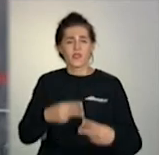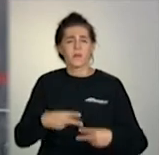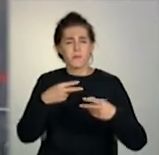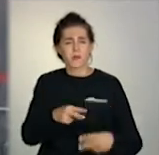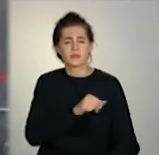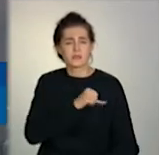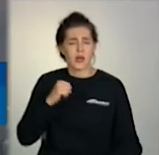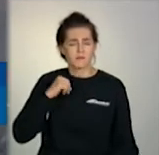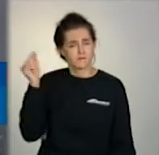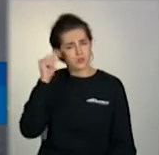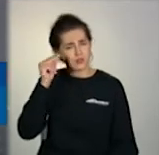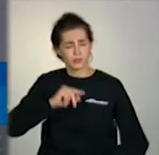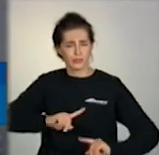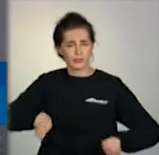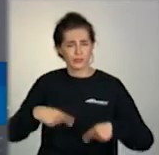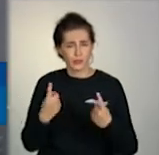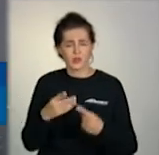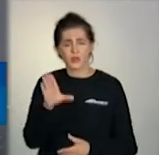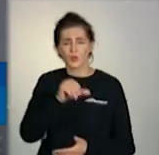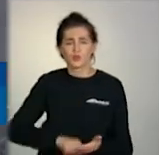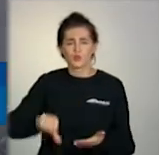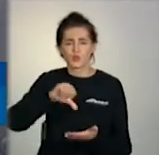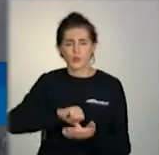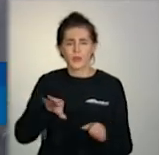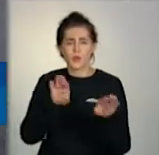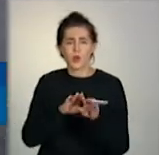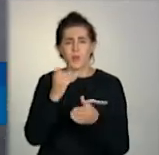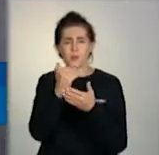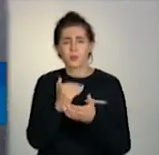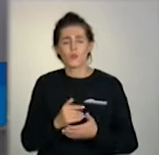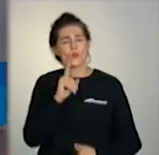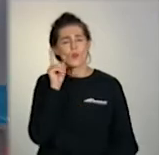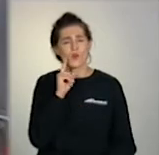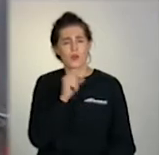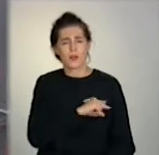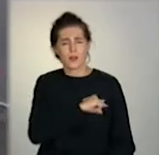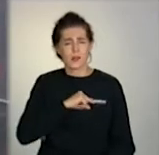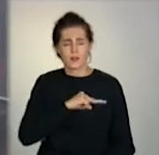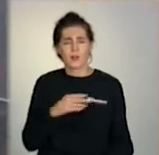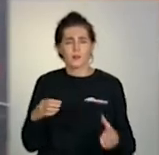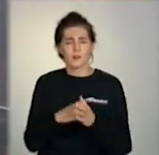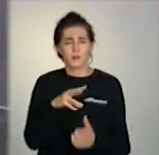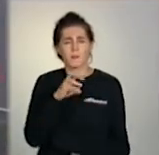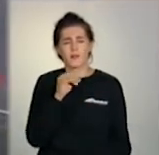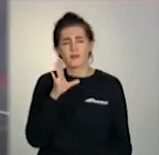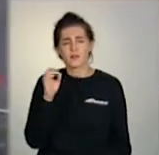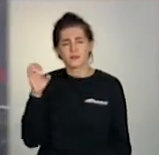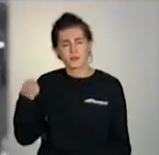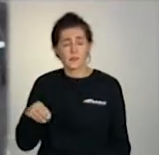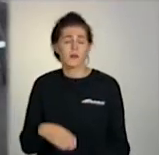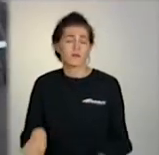самообучення, участвуют, у нас есть такие программы, как «Молодые лидеры Мединвеста», то все